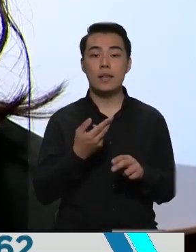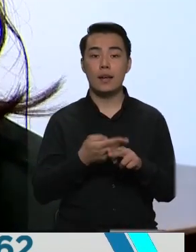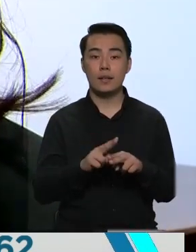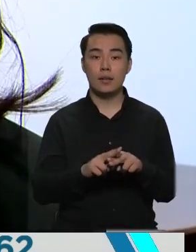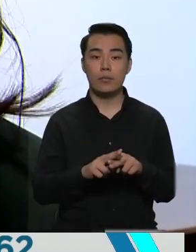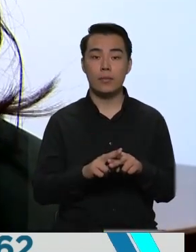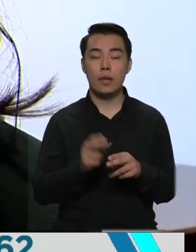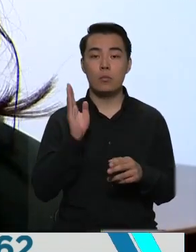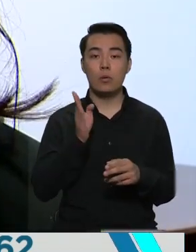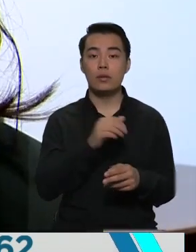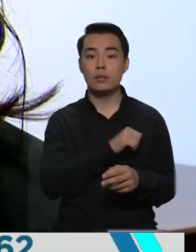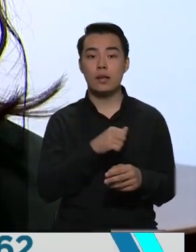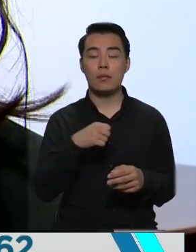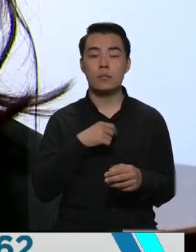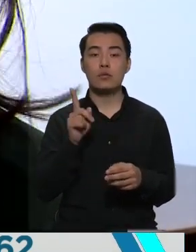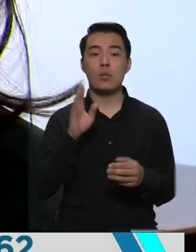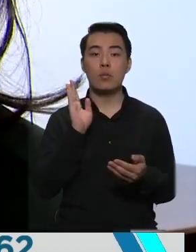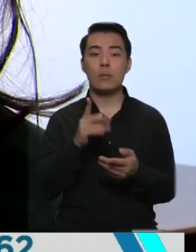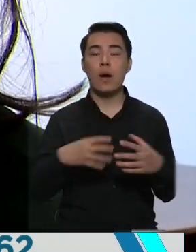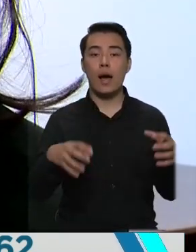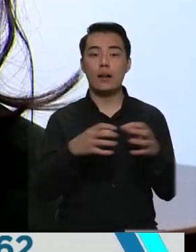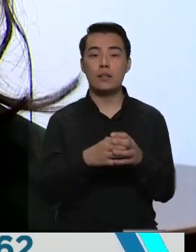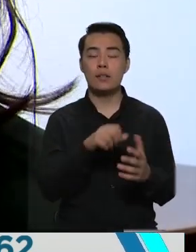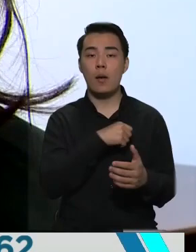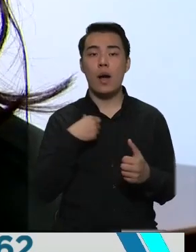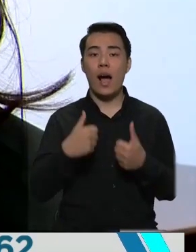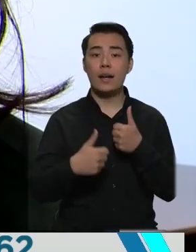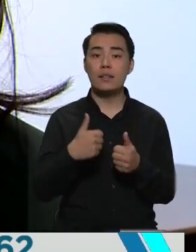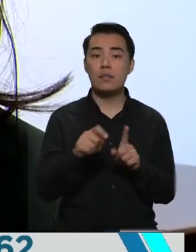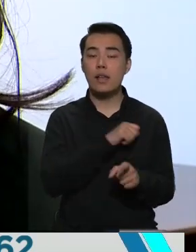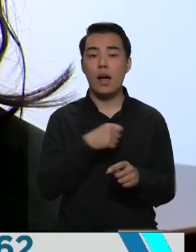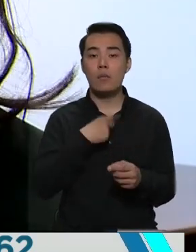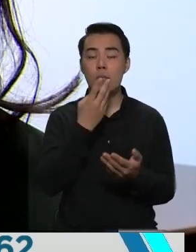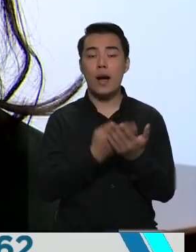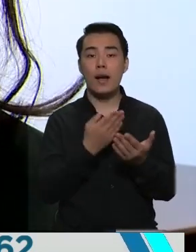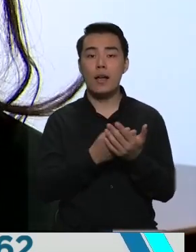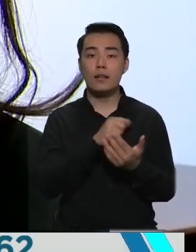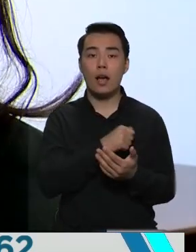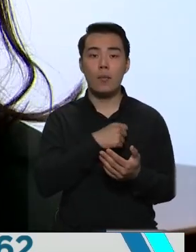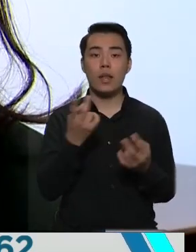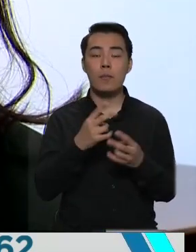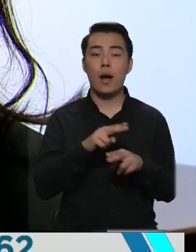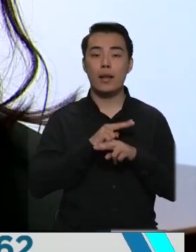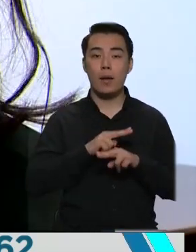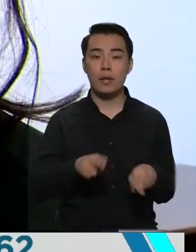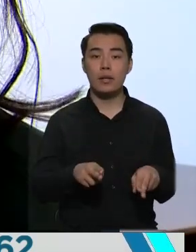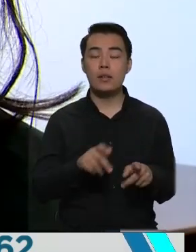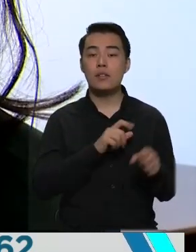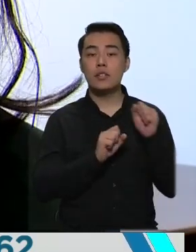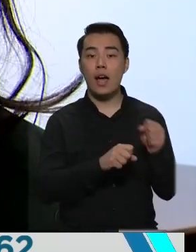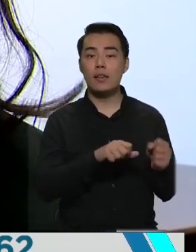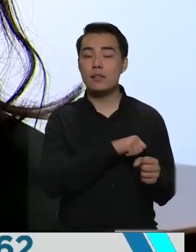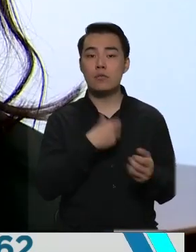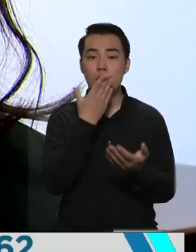способствует тому что как бы и политические партии должны быть более активно проявлять свою позицию в парламенте защищать